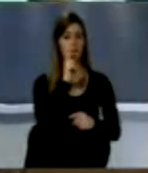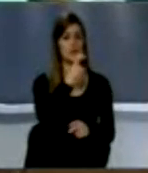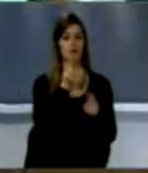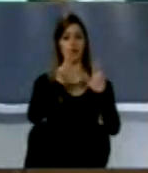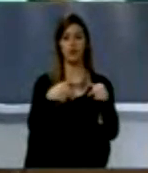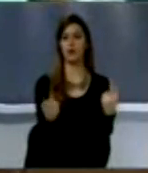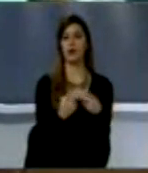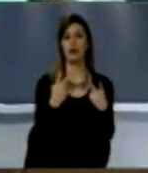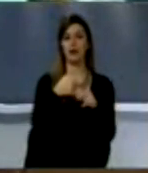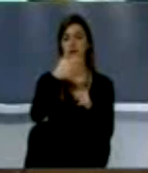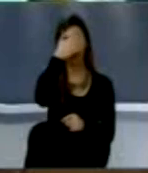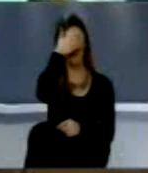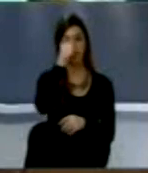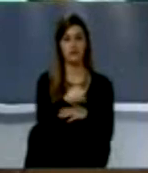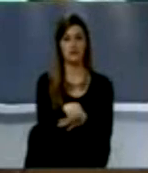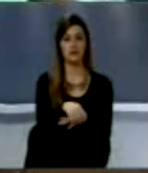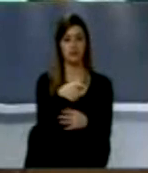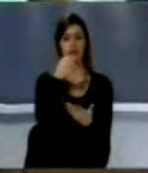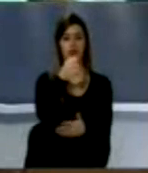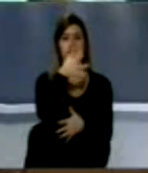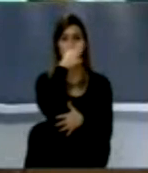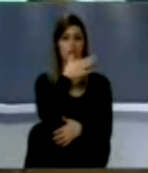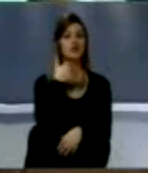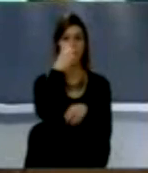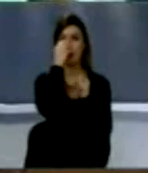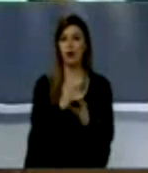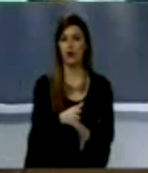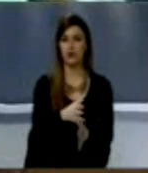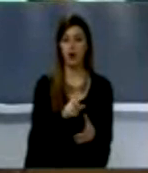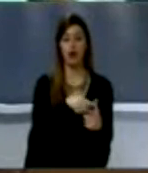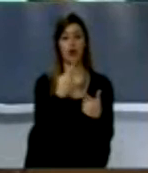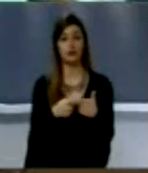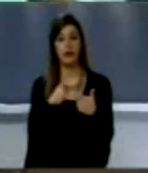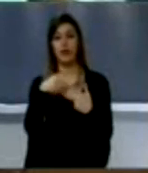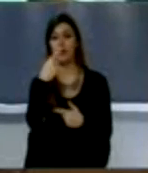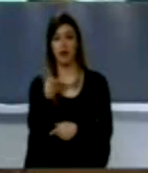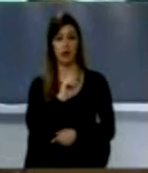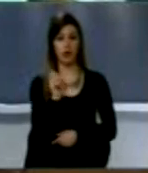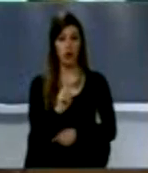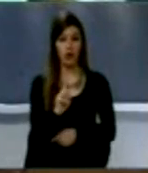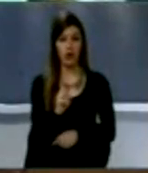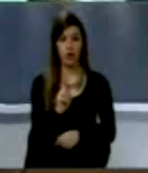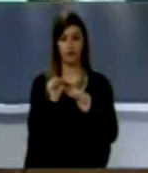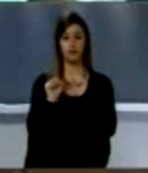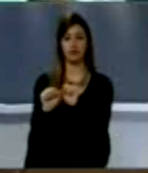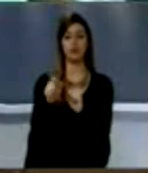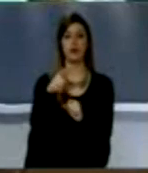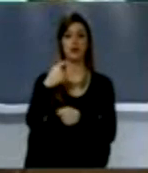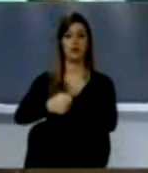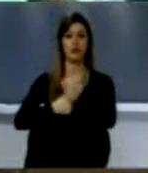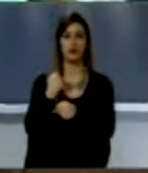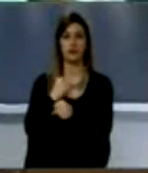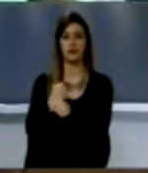dhe mbyllim syt para këtij buxheti katastrofal. Nëse themi jo, na pret shumë punë për ta përmirësuar atë dhe për atë sa të jetë